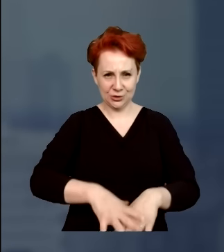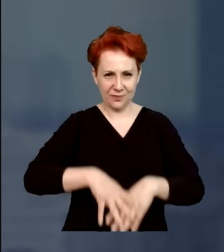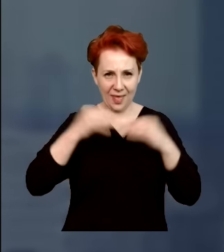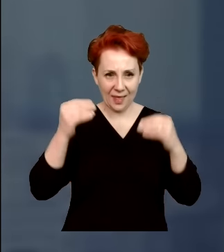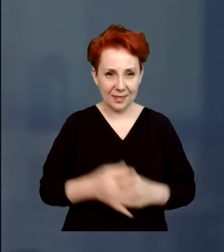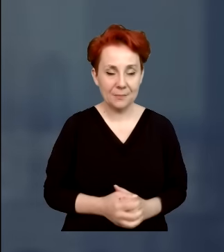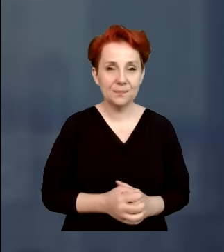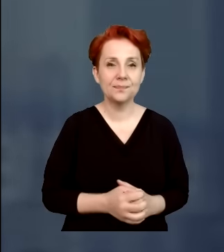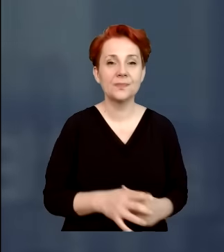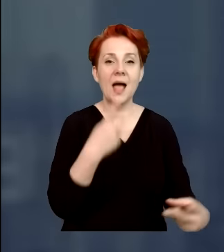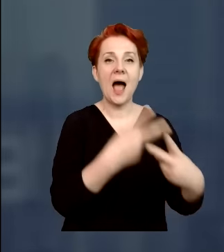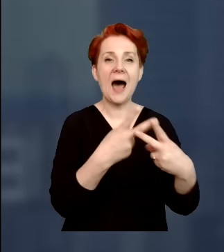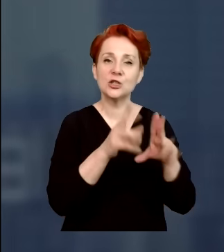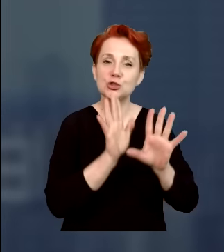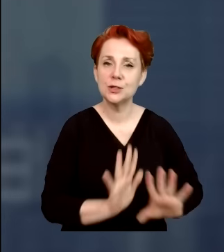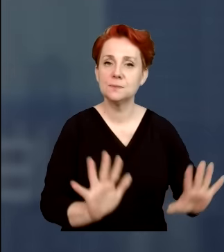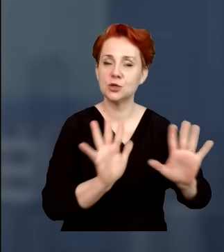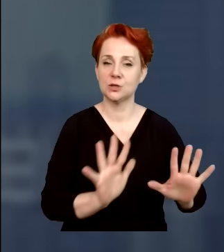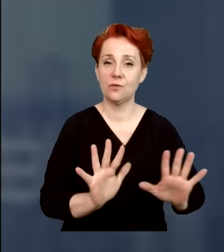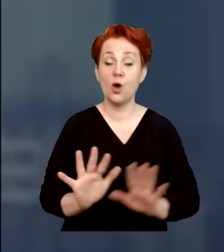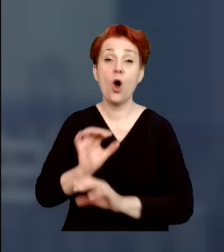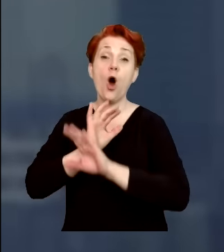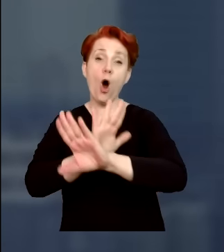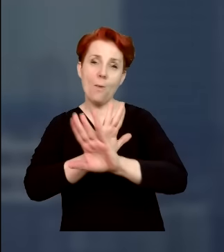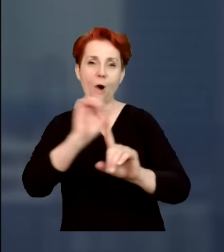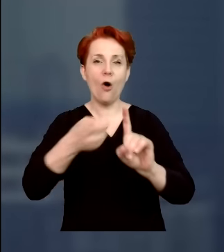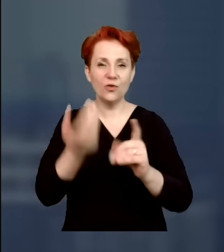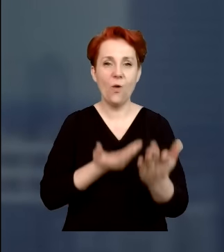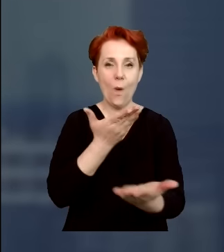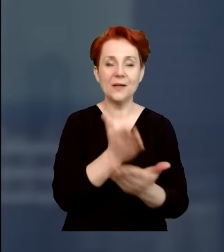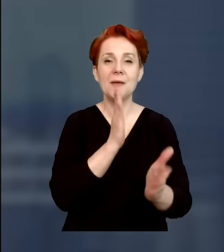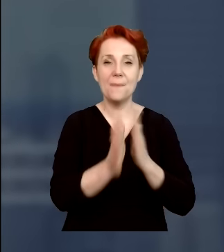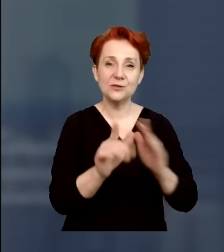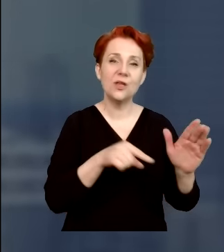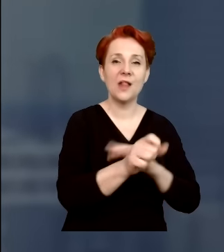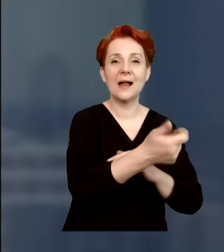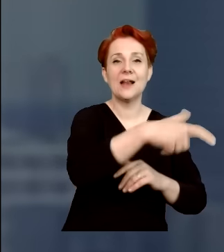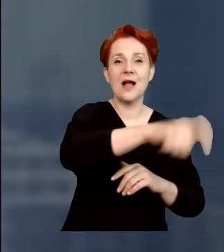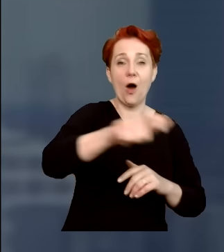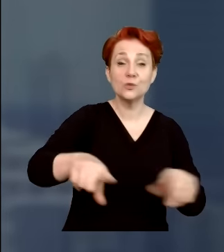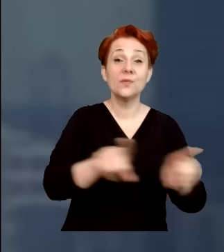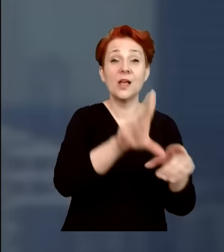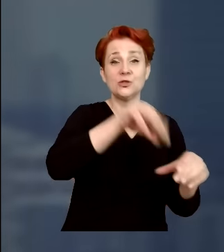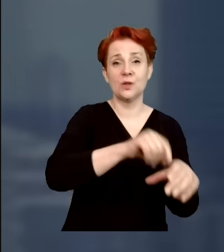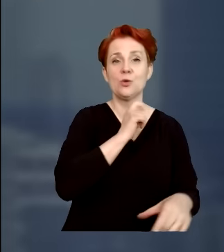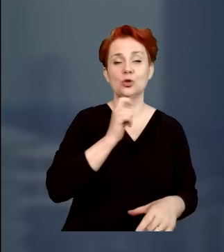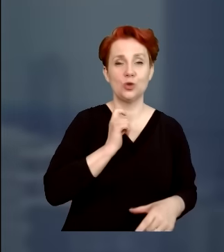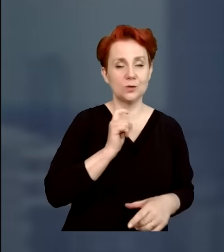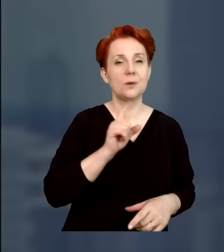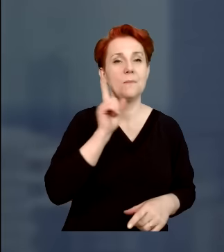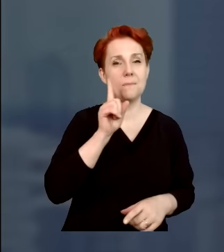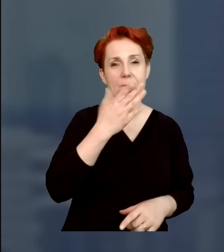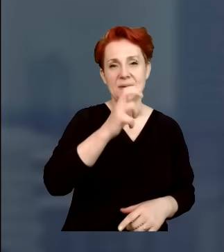Areszt tymczasowy, no, obrońca złożył odwołanie, ale dla kilku osób, między innymi dla księdza Michała Olszewskiego. Używam nazwiska,